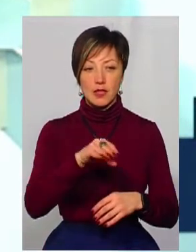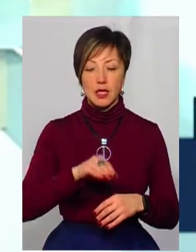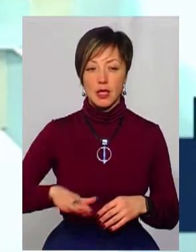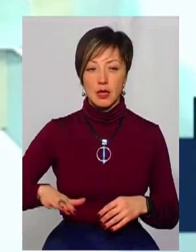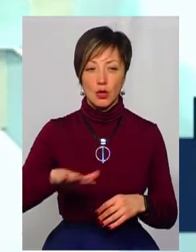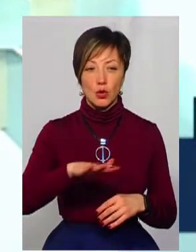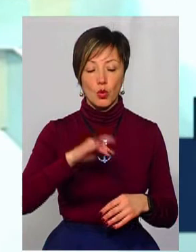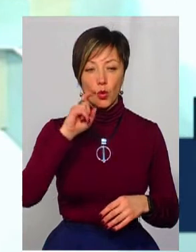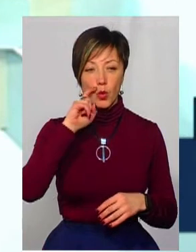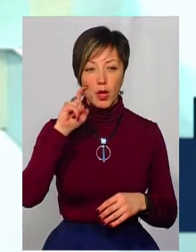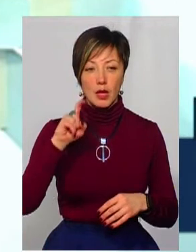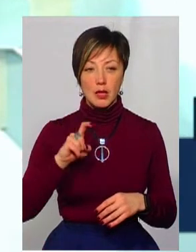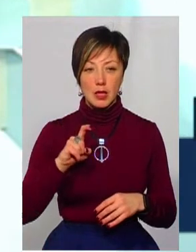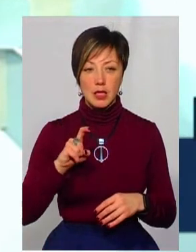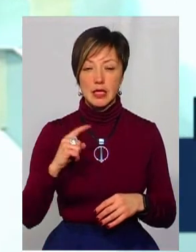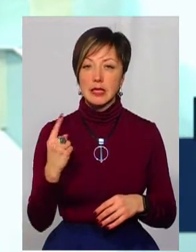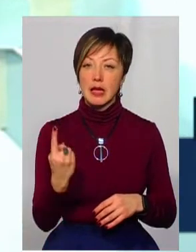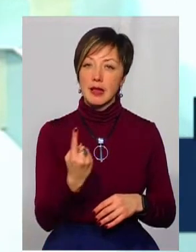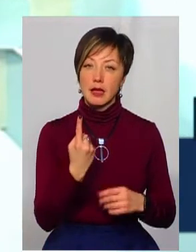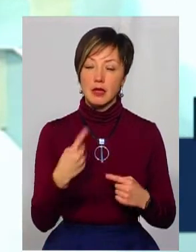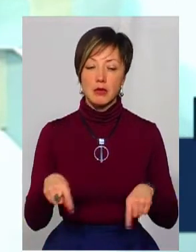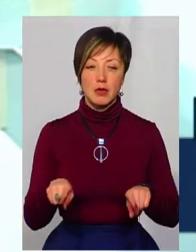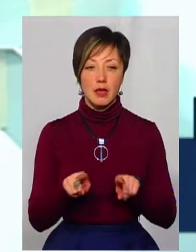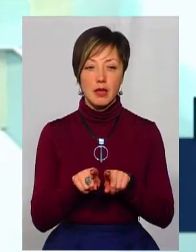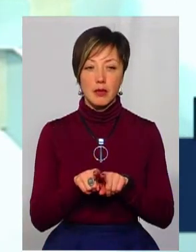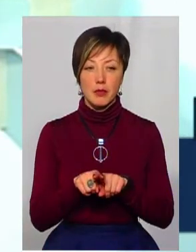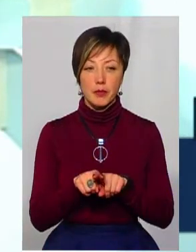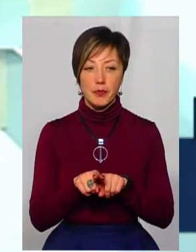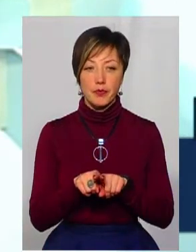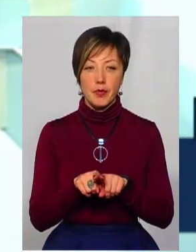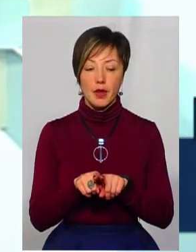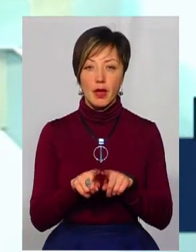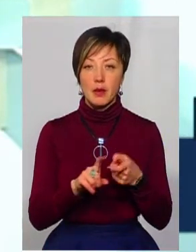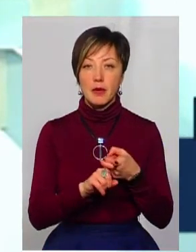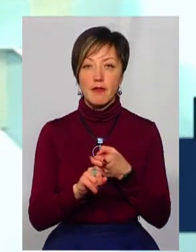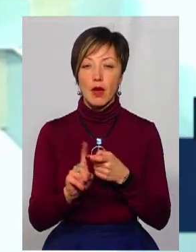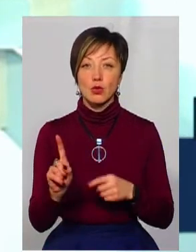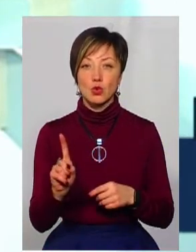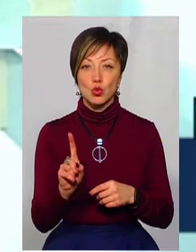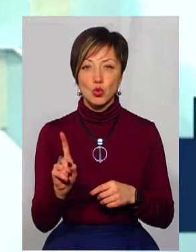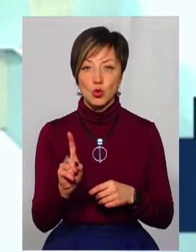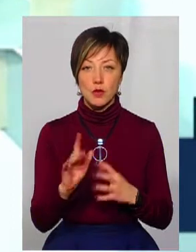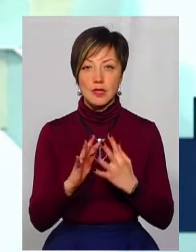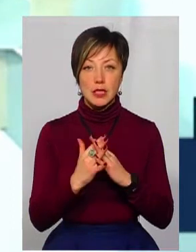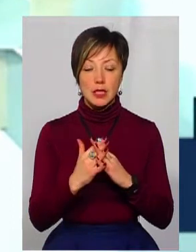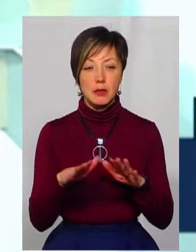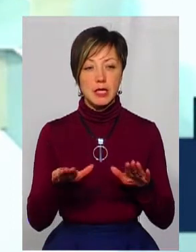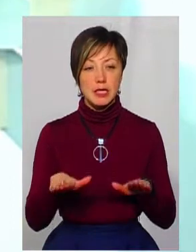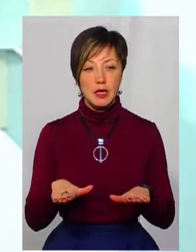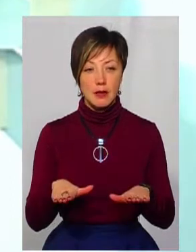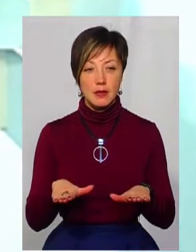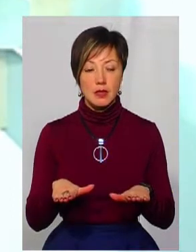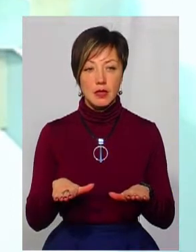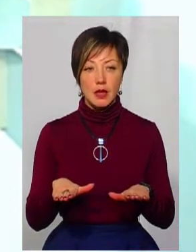території нашої країни з єдиним таким, з такою прив'язочкою, що в сільській місцевості,